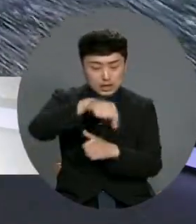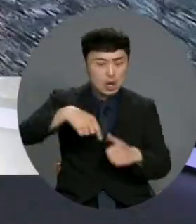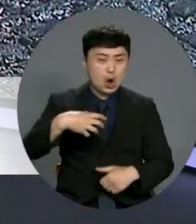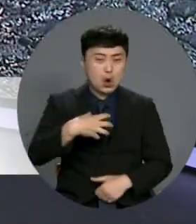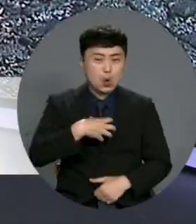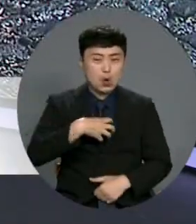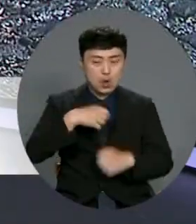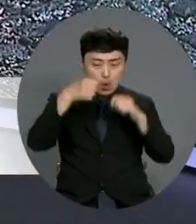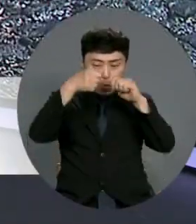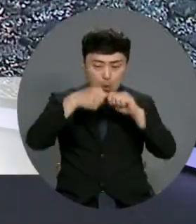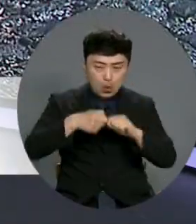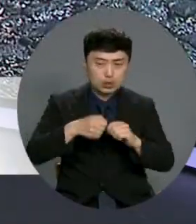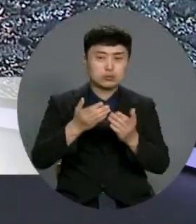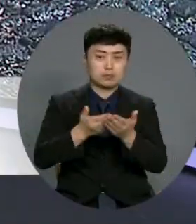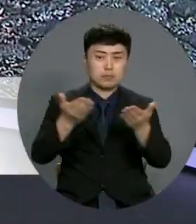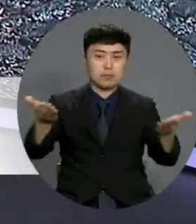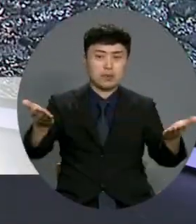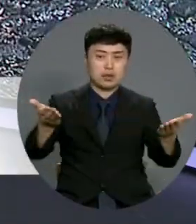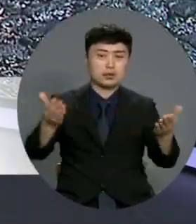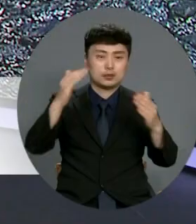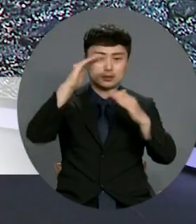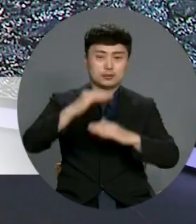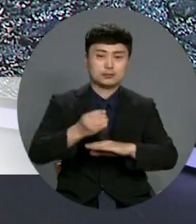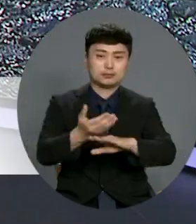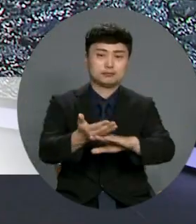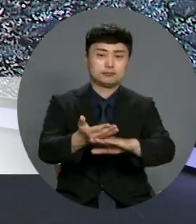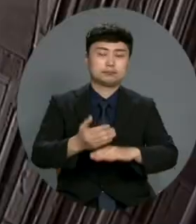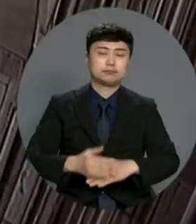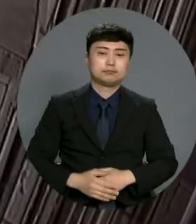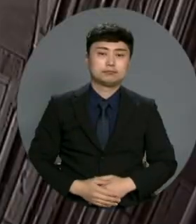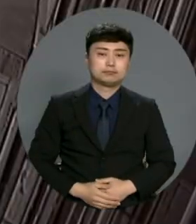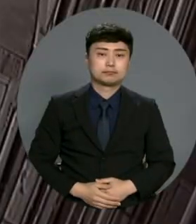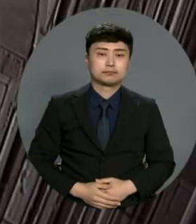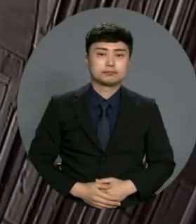더 자세히 알아봤습니다. 이어서 손흥민 기자입니다.